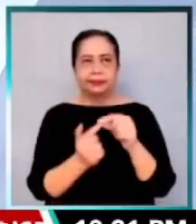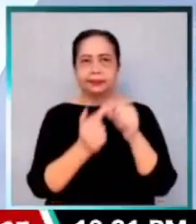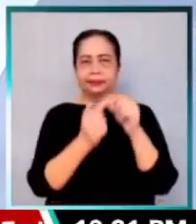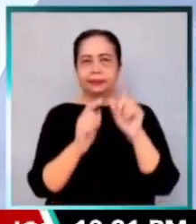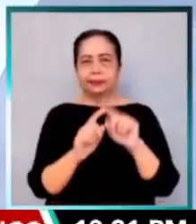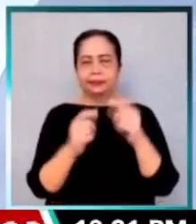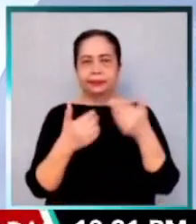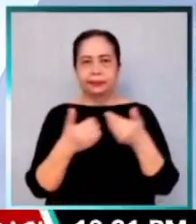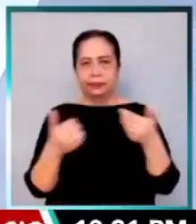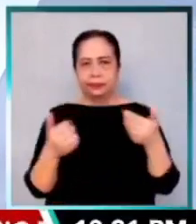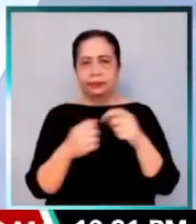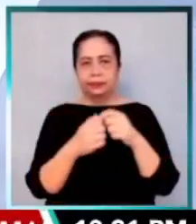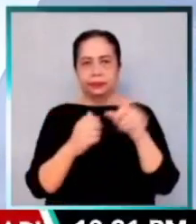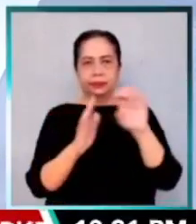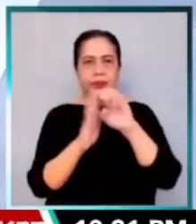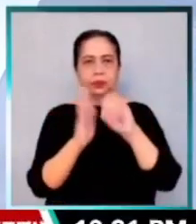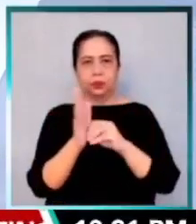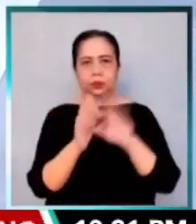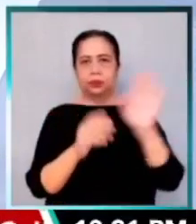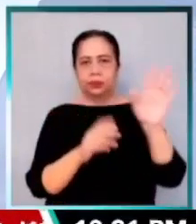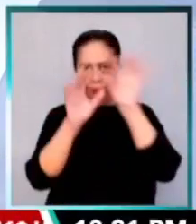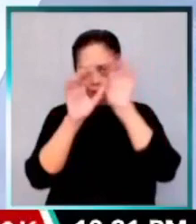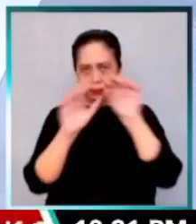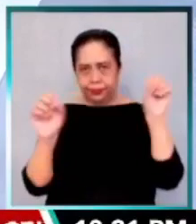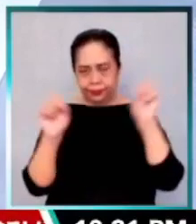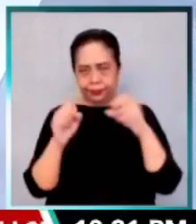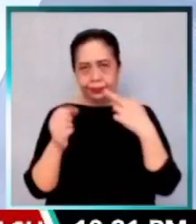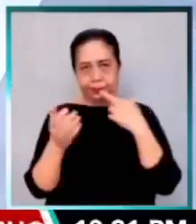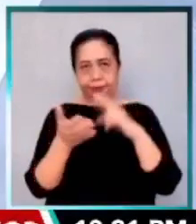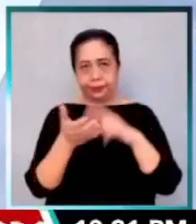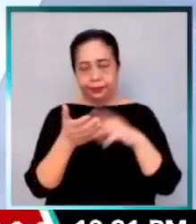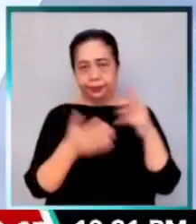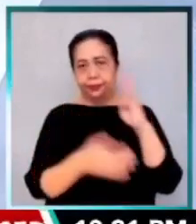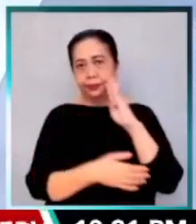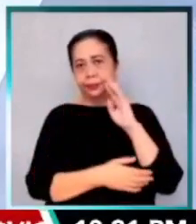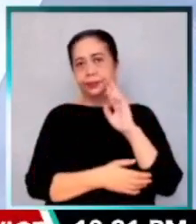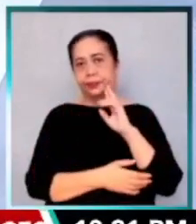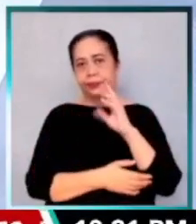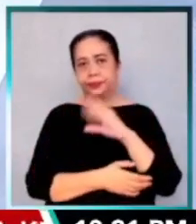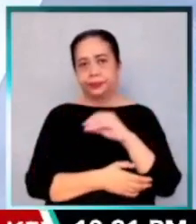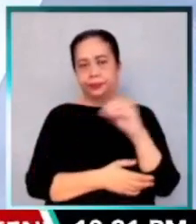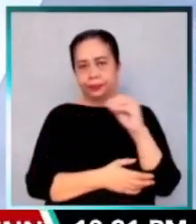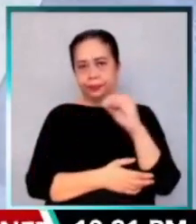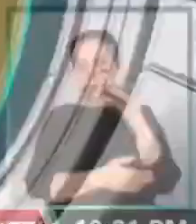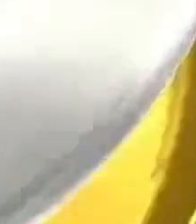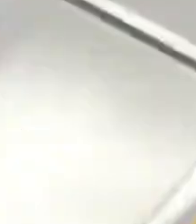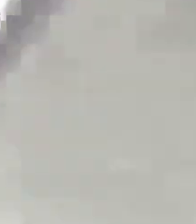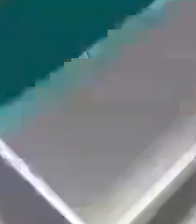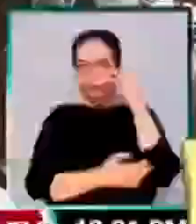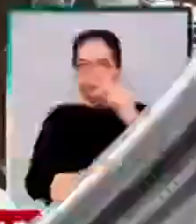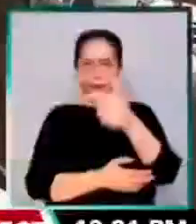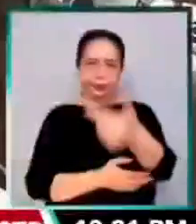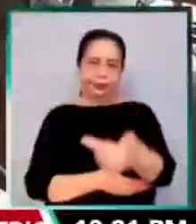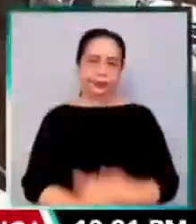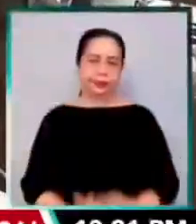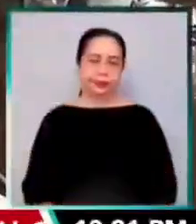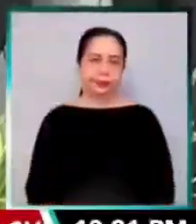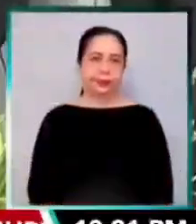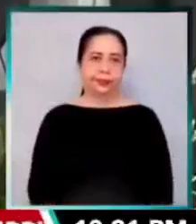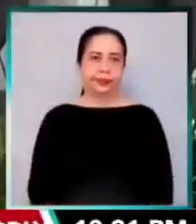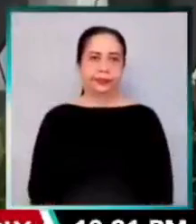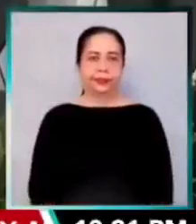na executive order ng Pangulo. May report sina Bernadette Reyes at Ivan Mayrina.